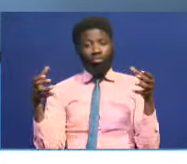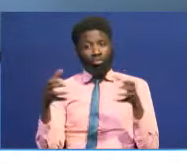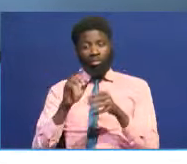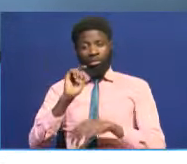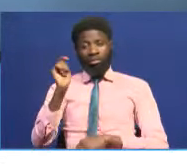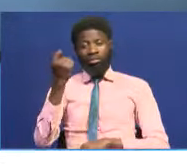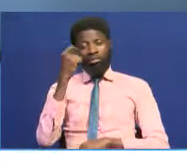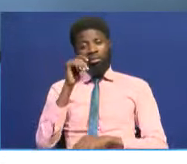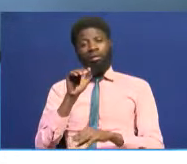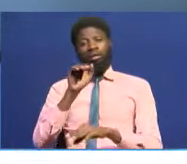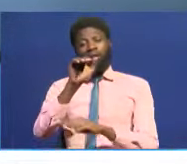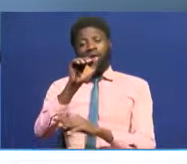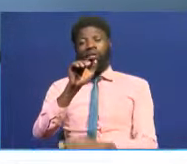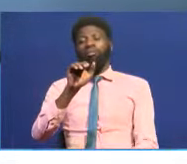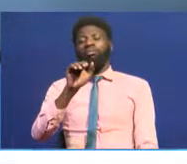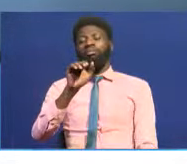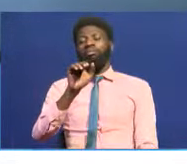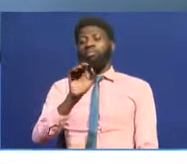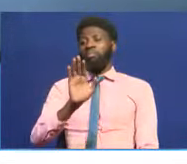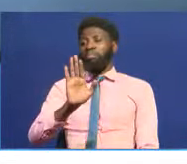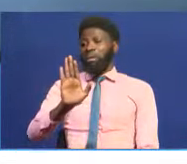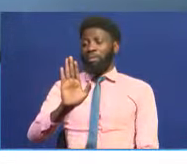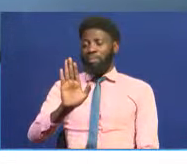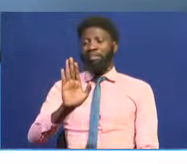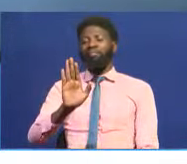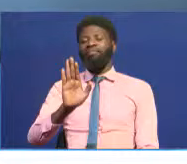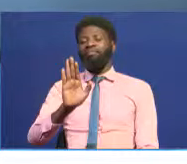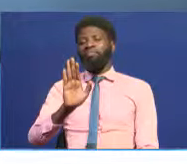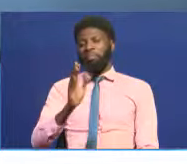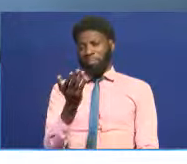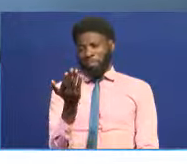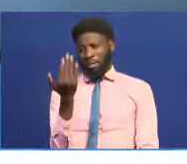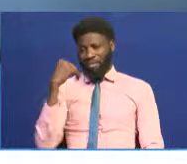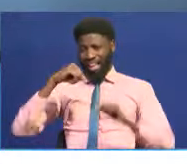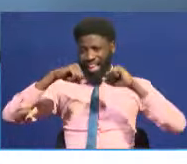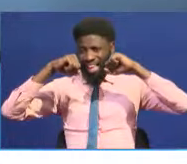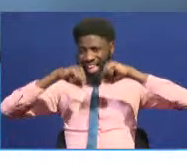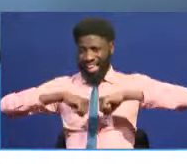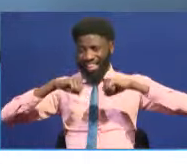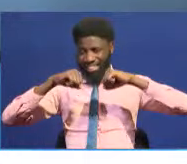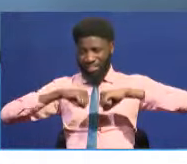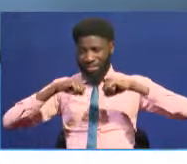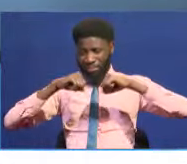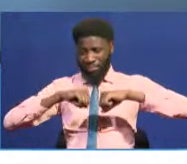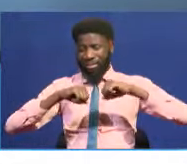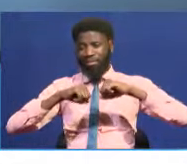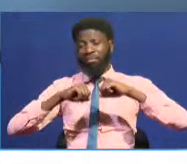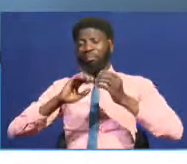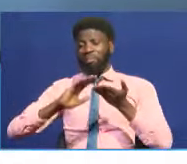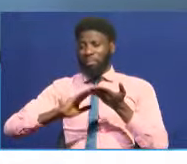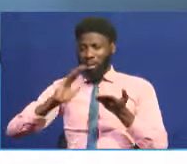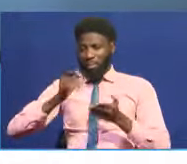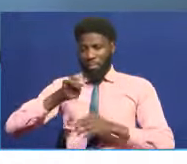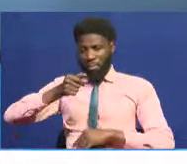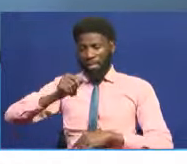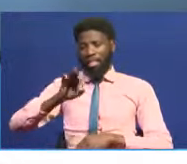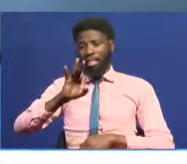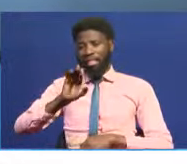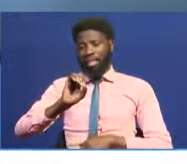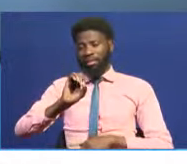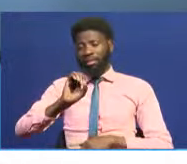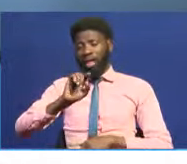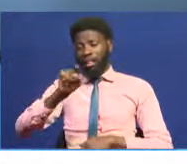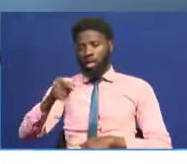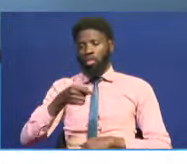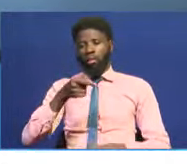wa kutolewa kwa malipo ya mshahara wa chini uliokubaliwa wa 30,000 kutoka kwa waajiri wao,